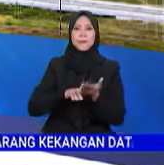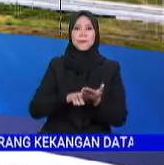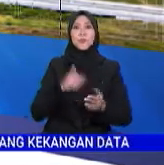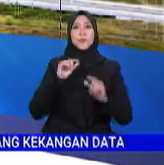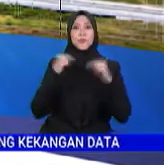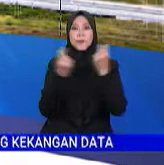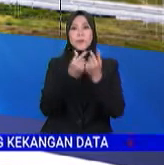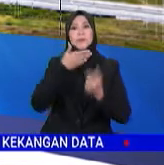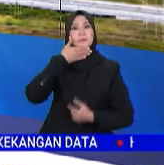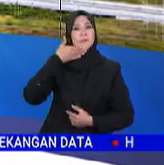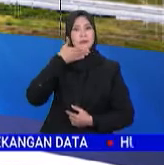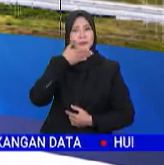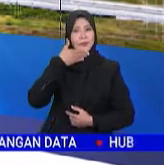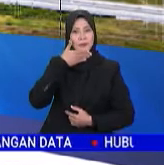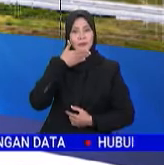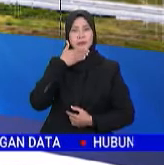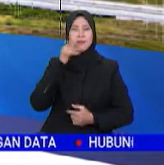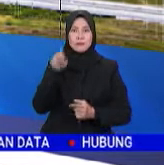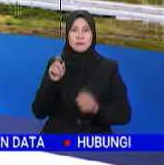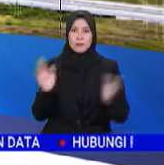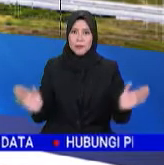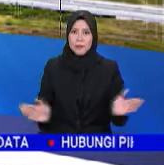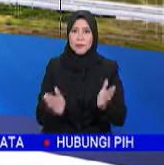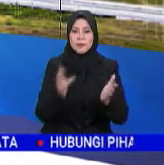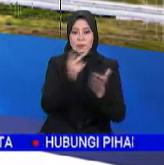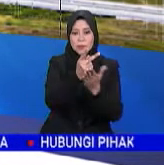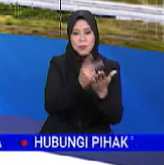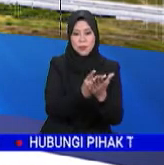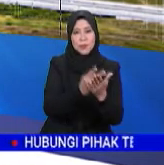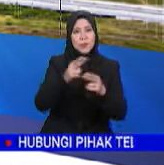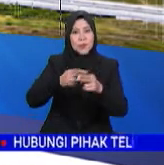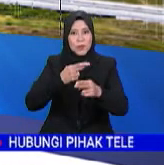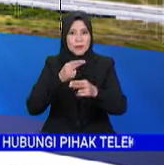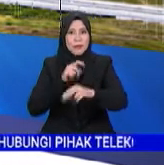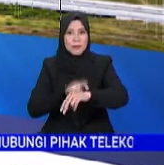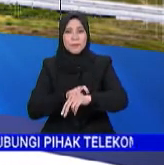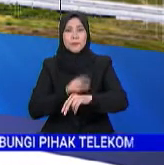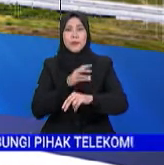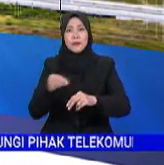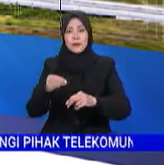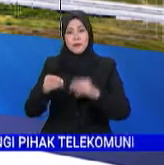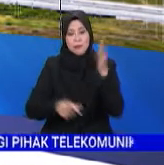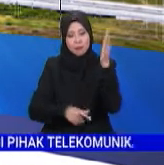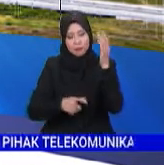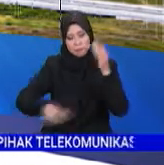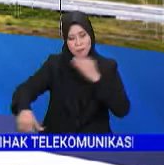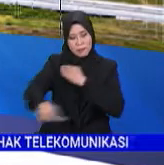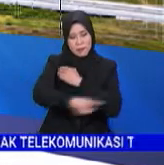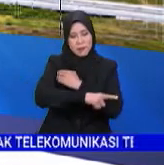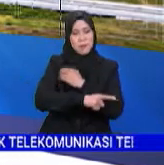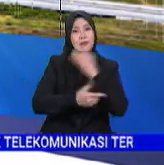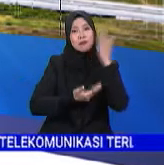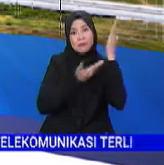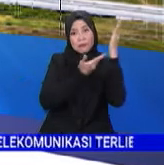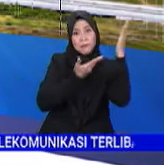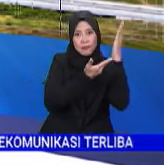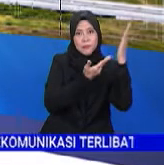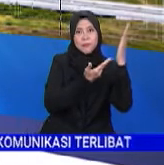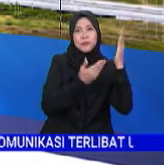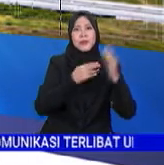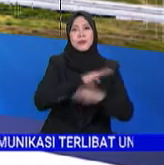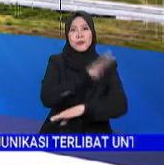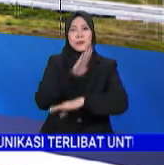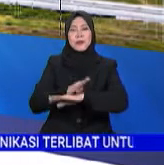negeri ini digalakkan menyertai kursus jangka pendek, kursus penyeliaan dan operasi ladang kelapa sawit yang ditawarkan di Kolej Ketengah di Bukit